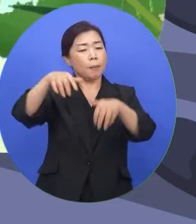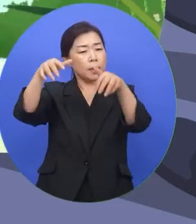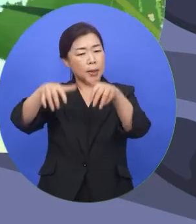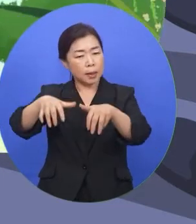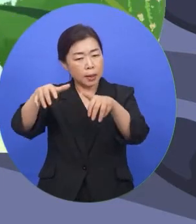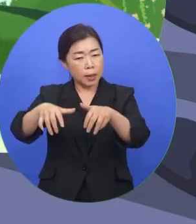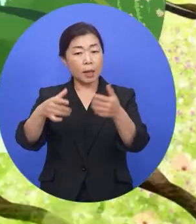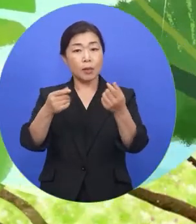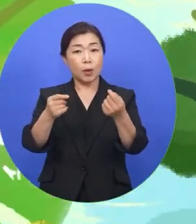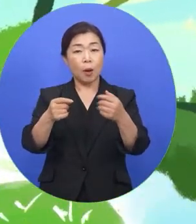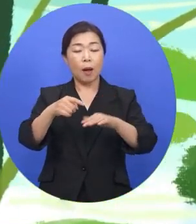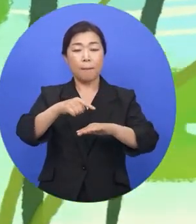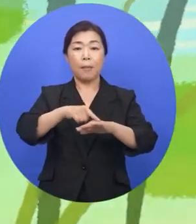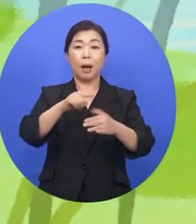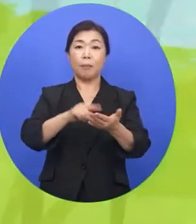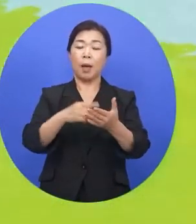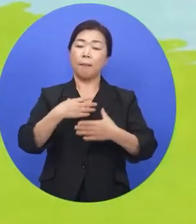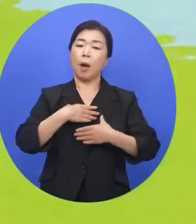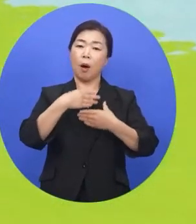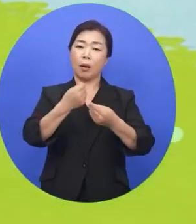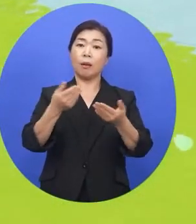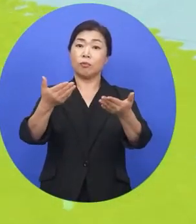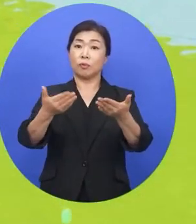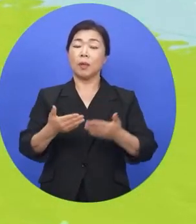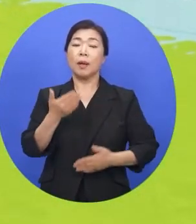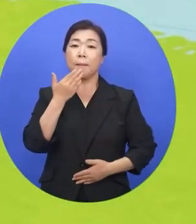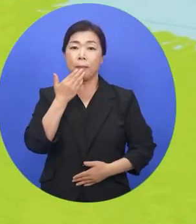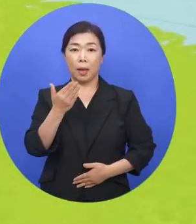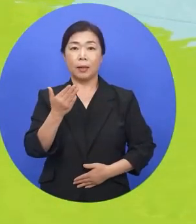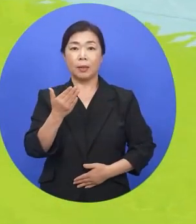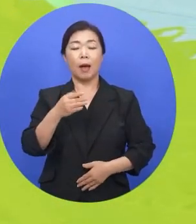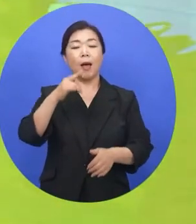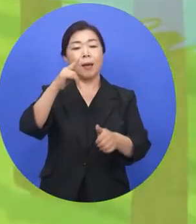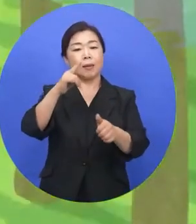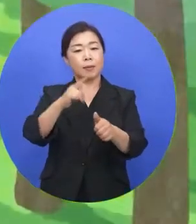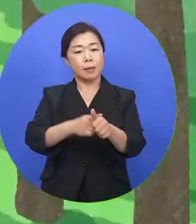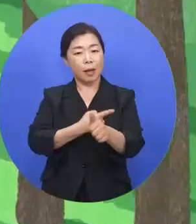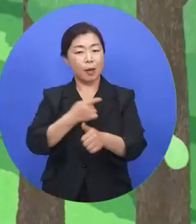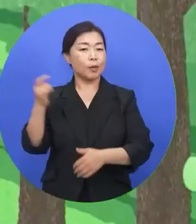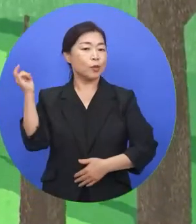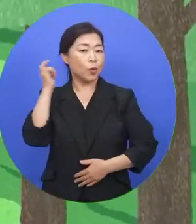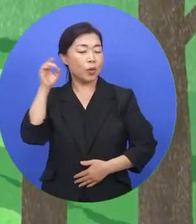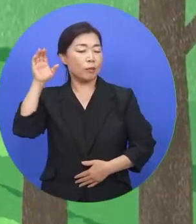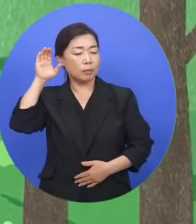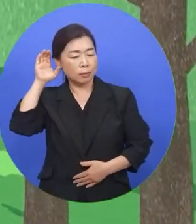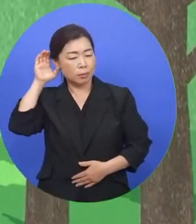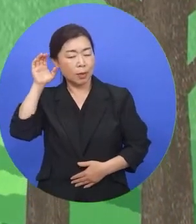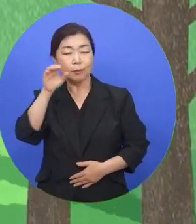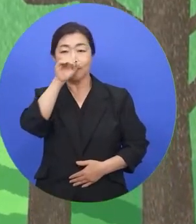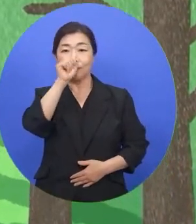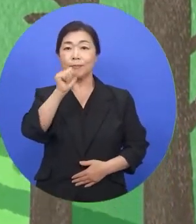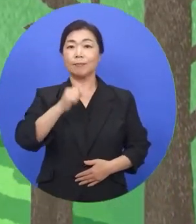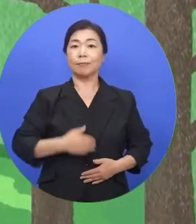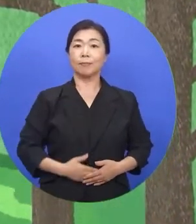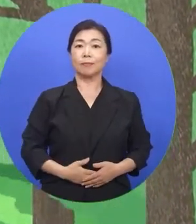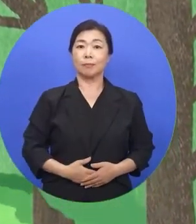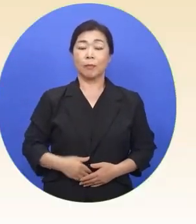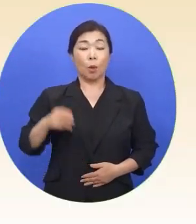부드러운 빗소리와 같이 마음에 편안함을 가져다 줄 수 있는 자연의 소리를 듣는 것도